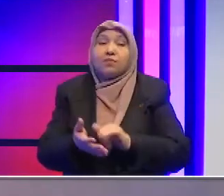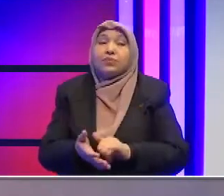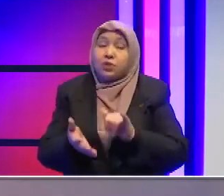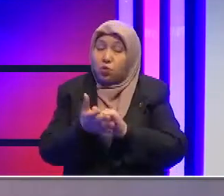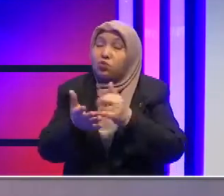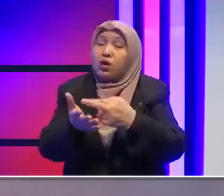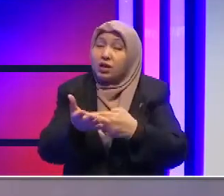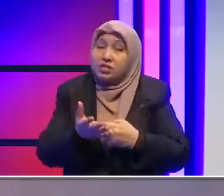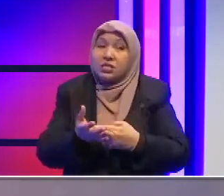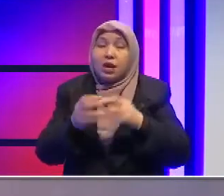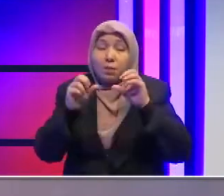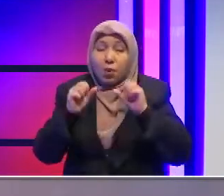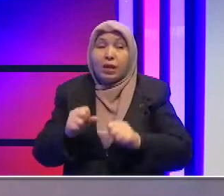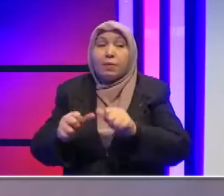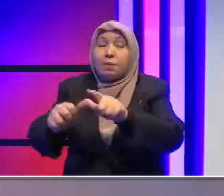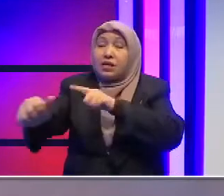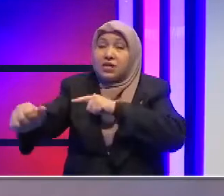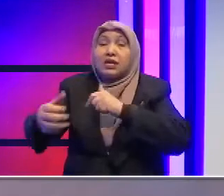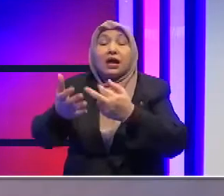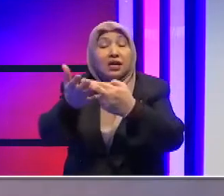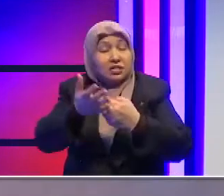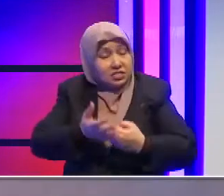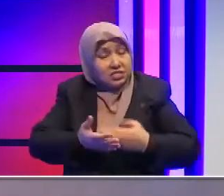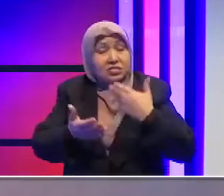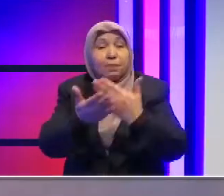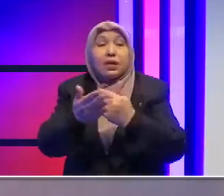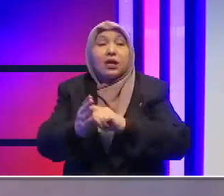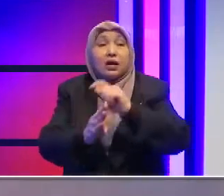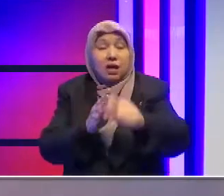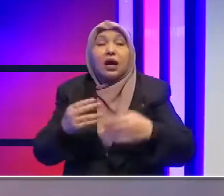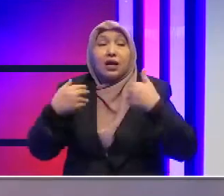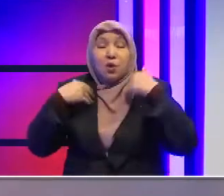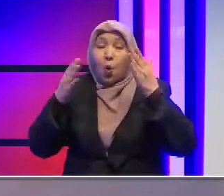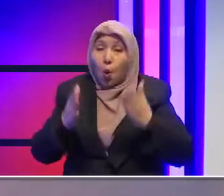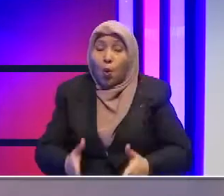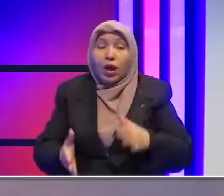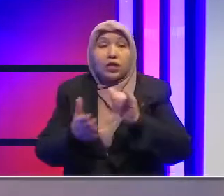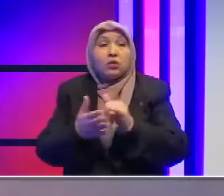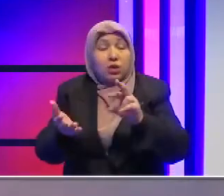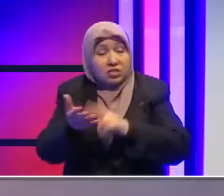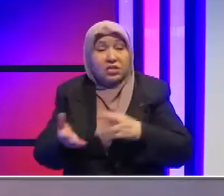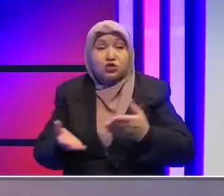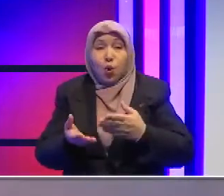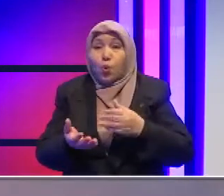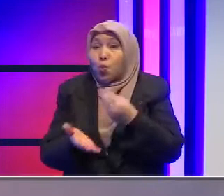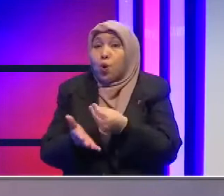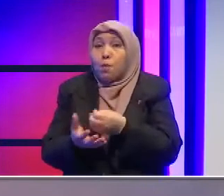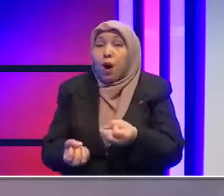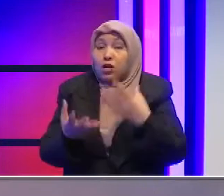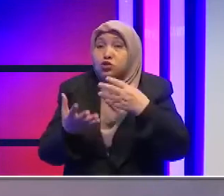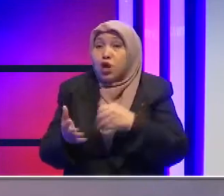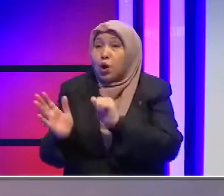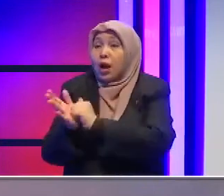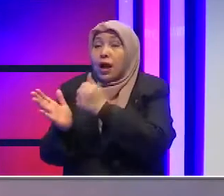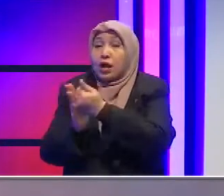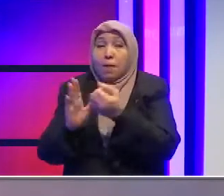maksudnya. Rezeki yang boleh memanjangkan rezeki kita sampai ke akhirat. Amin. Pasal ada orang yang rezeki dekat sini, duitnya berkepuk-kepuk ya dalam akaun